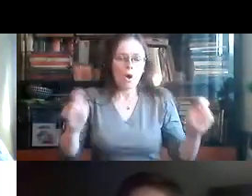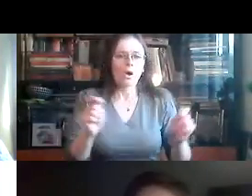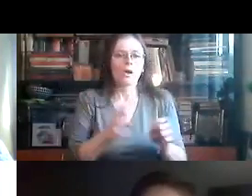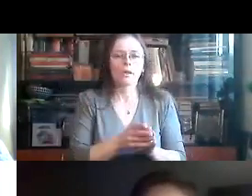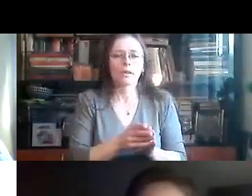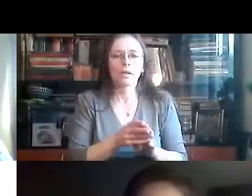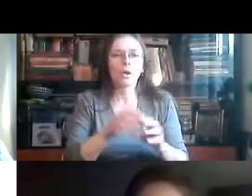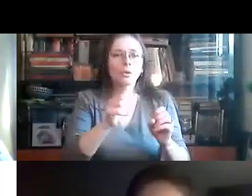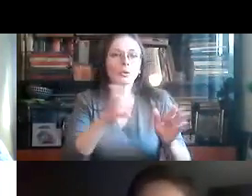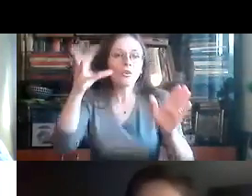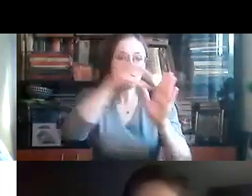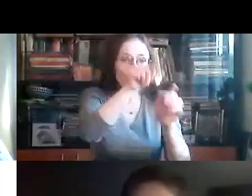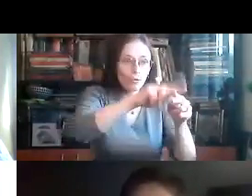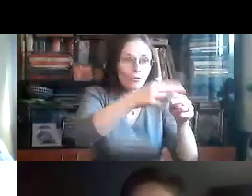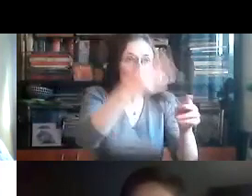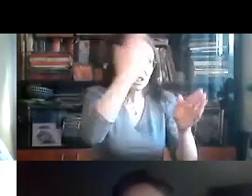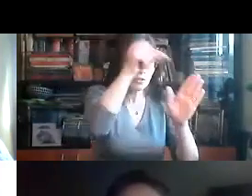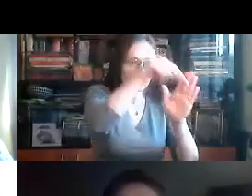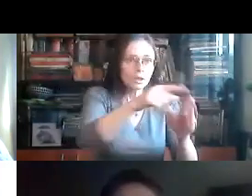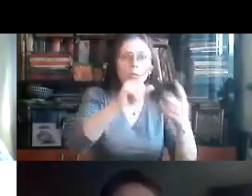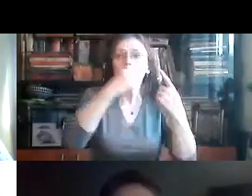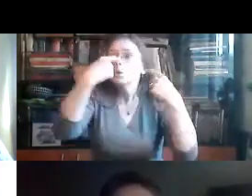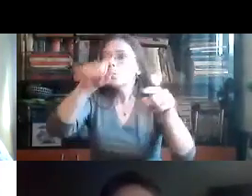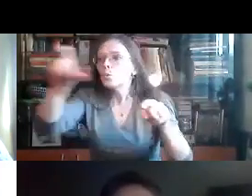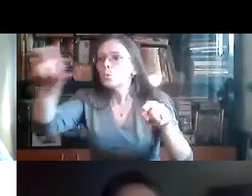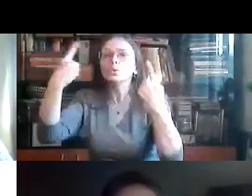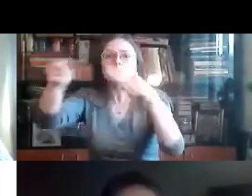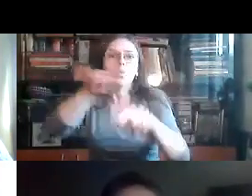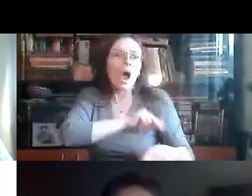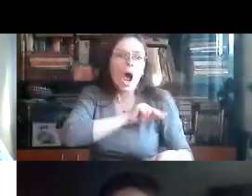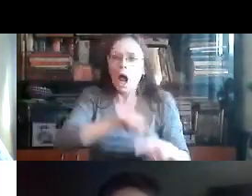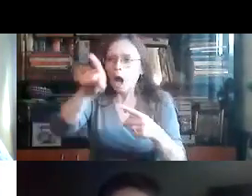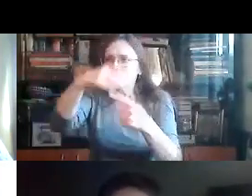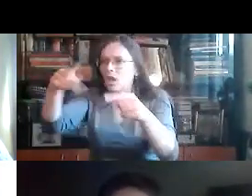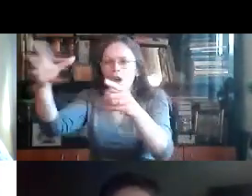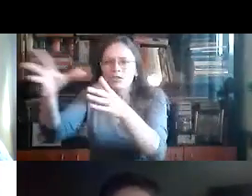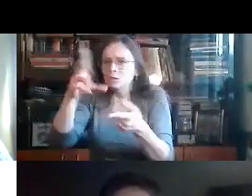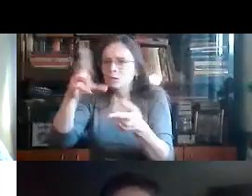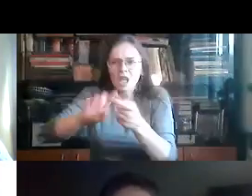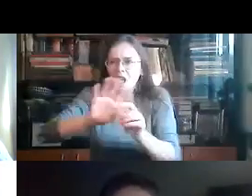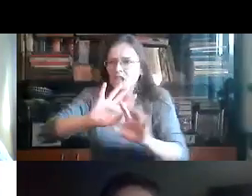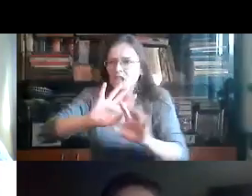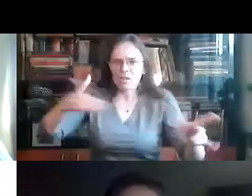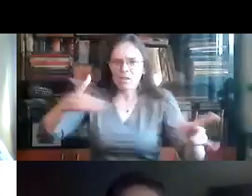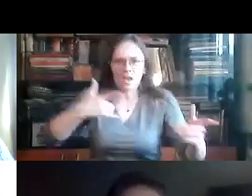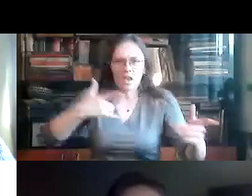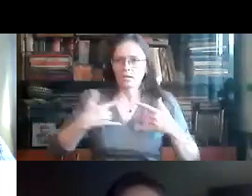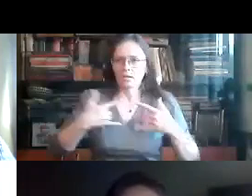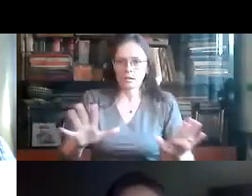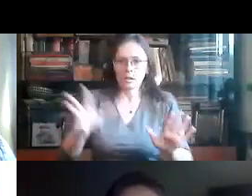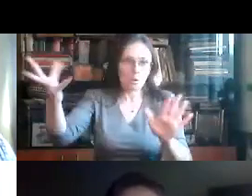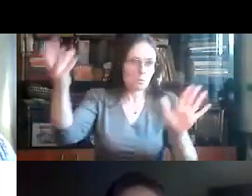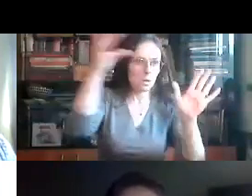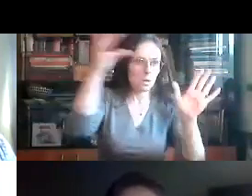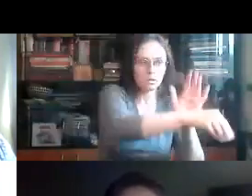появятся какие-то громадные, только их нужно каким-то образом вот как бы слить с людьми театра. Спасибо. Да. Я